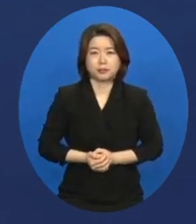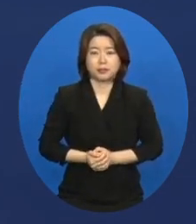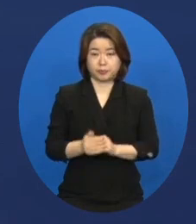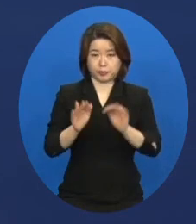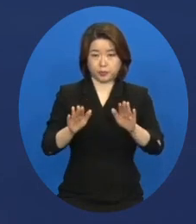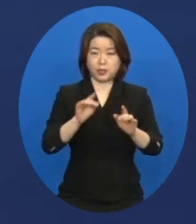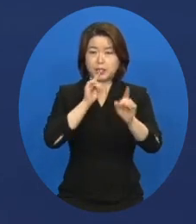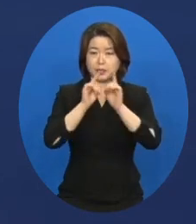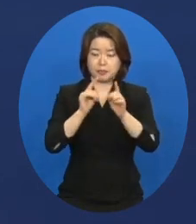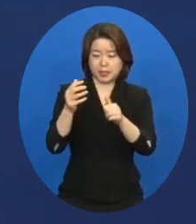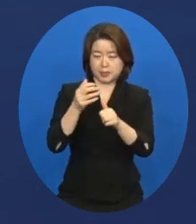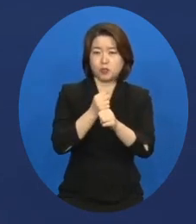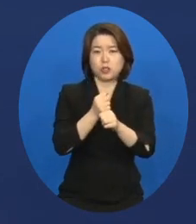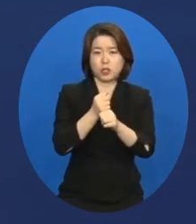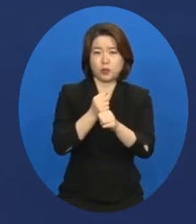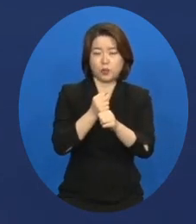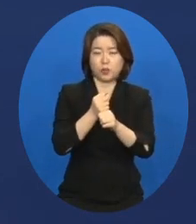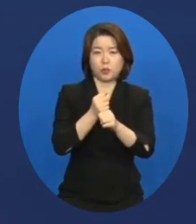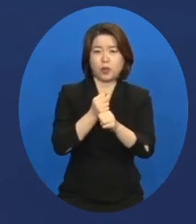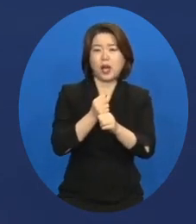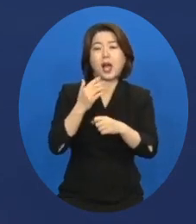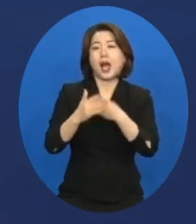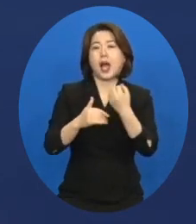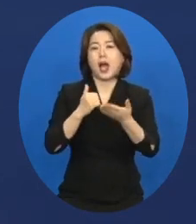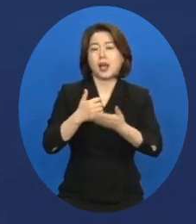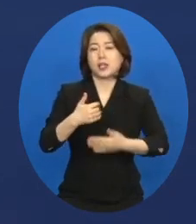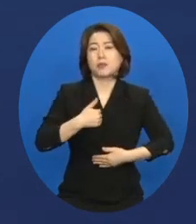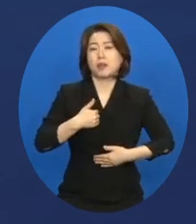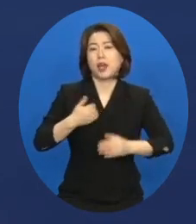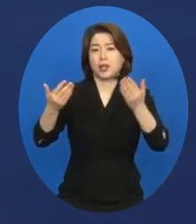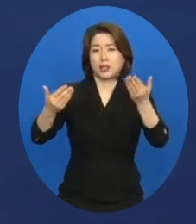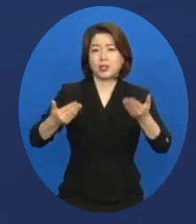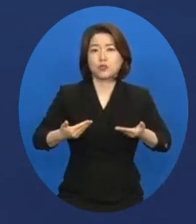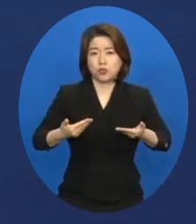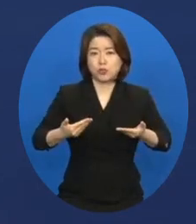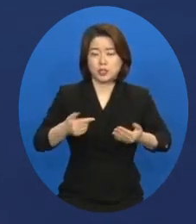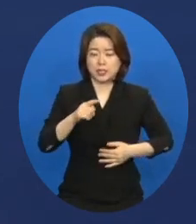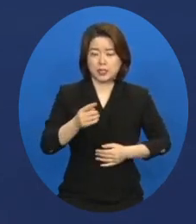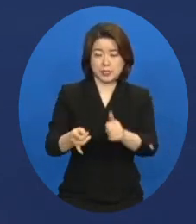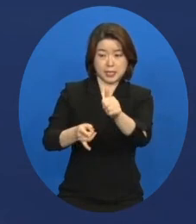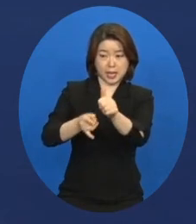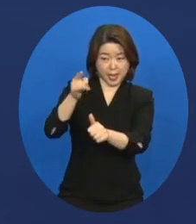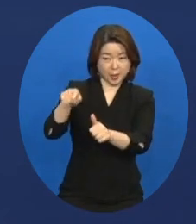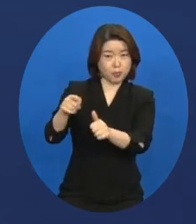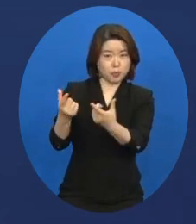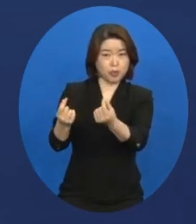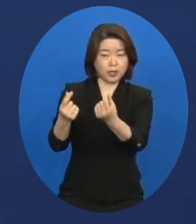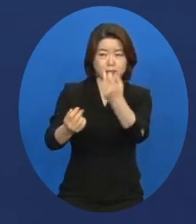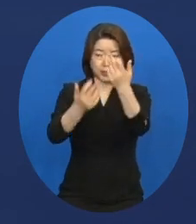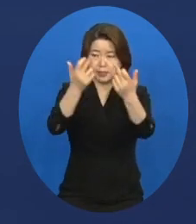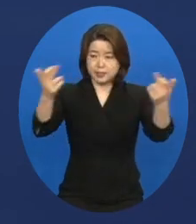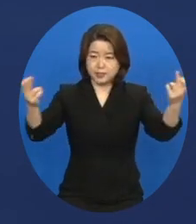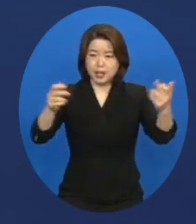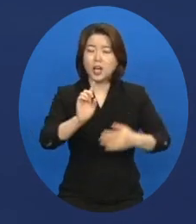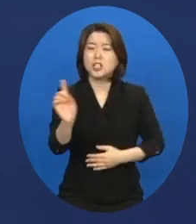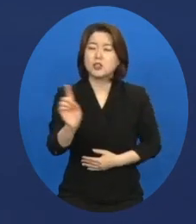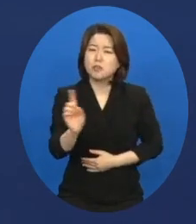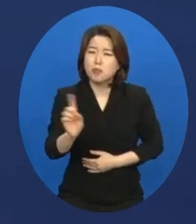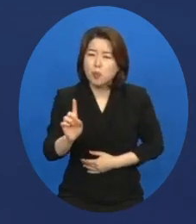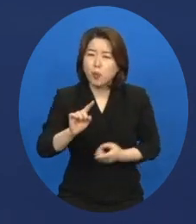오늘 이 말씀을 붙잡고 우리는 하나님이 나에게 주신 이 헤브론과 같은 산지가